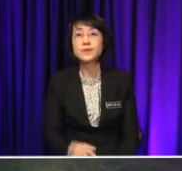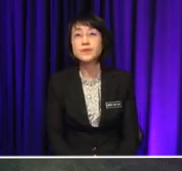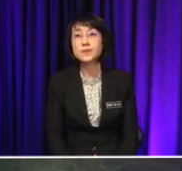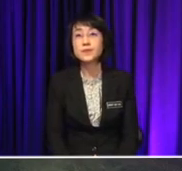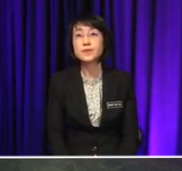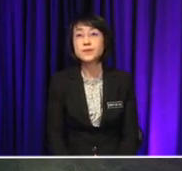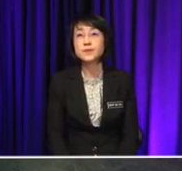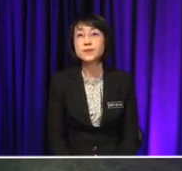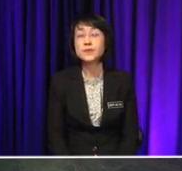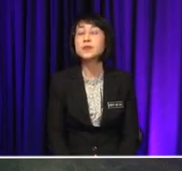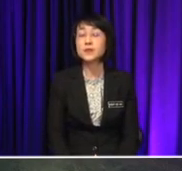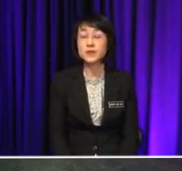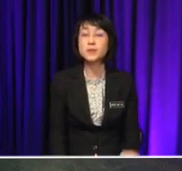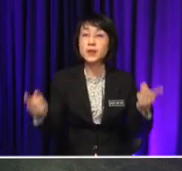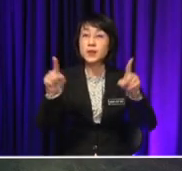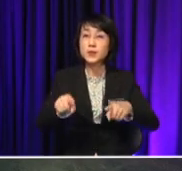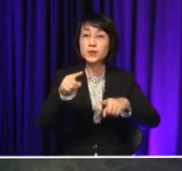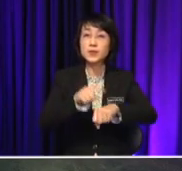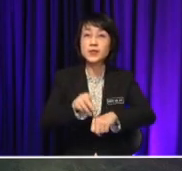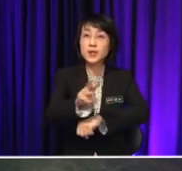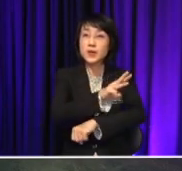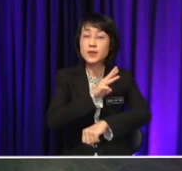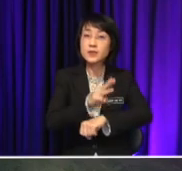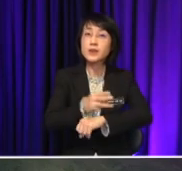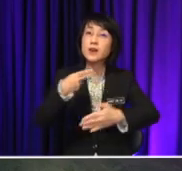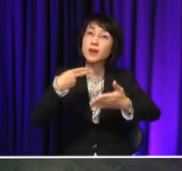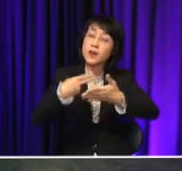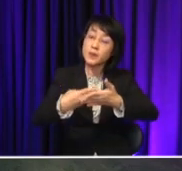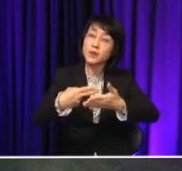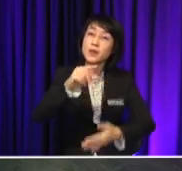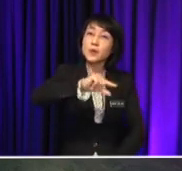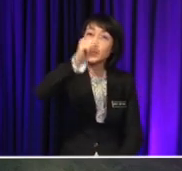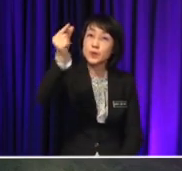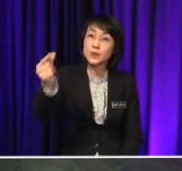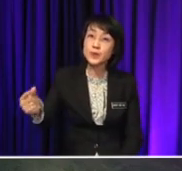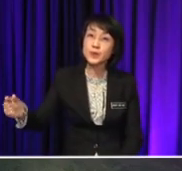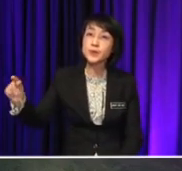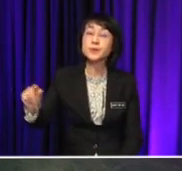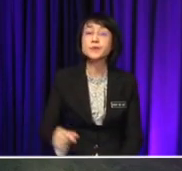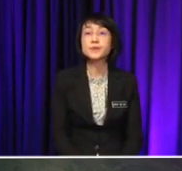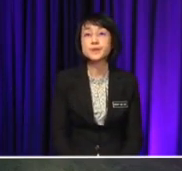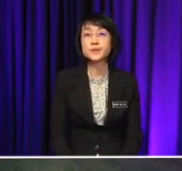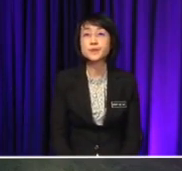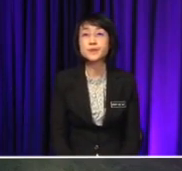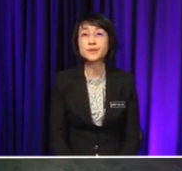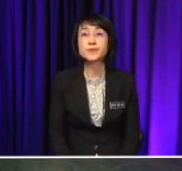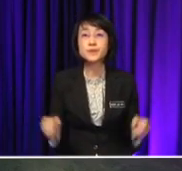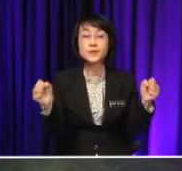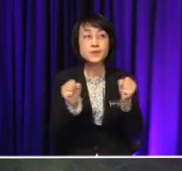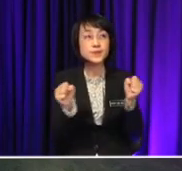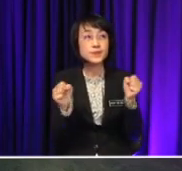dengan gunung lah bukik kau dan sekarang Bandar nah oke Panda sejuk sekarang di pantai barat